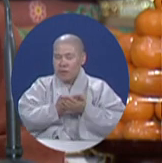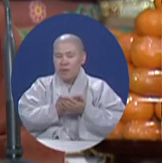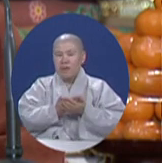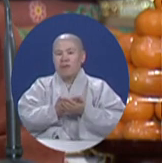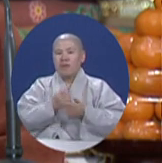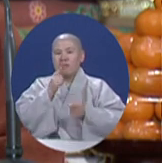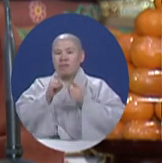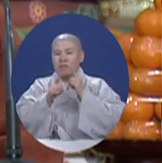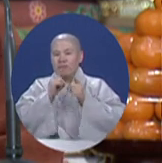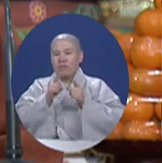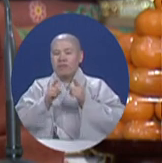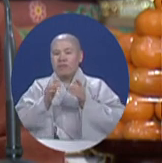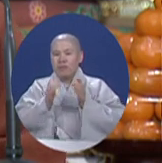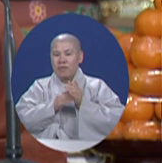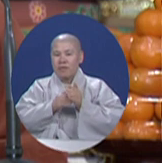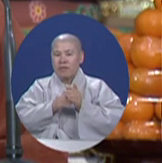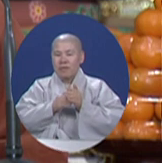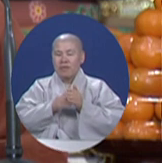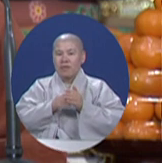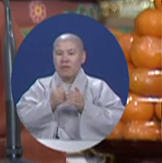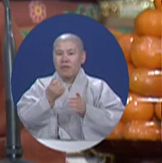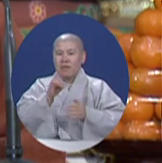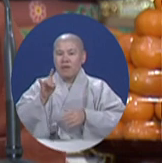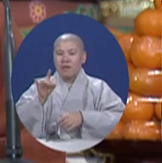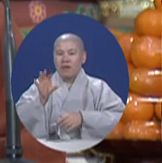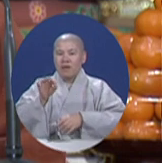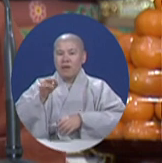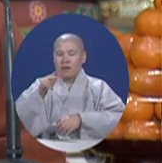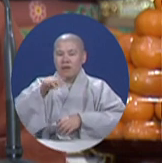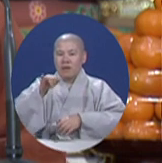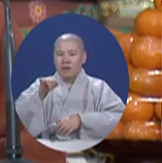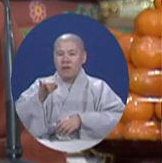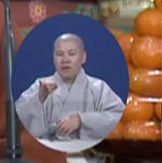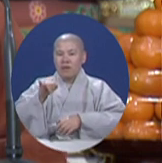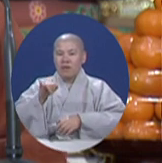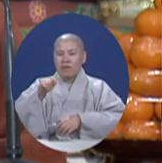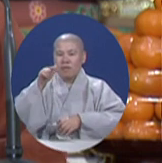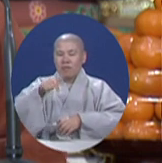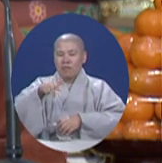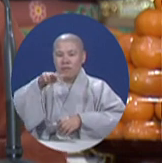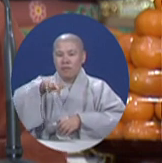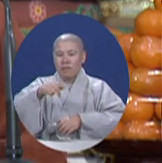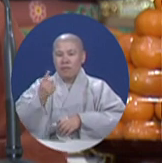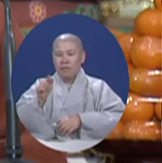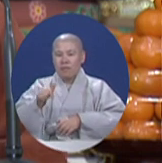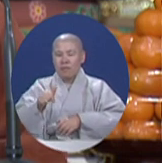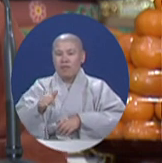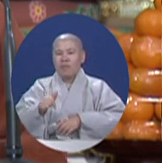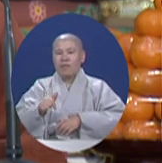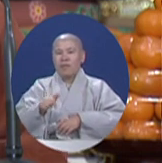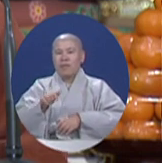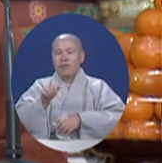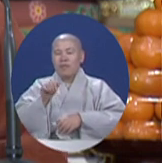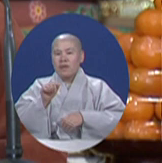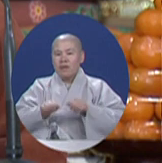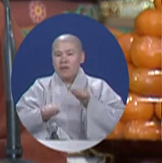하시고요. 이 행지구족성으로 행지구족 이